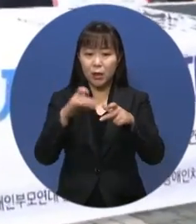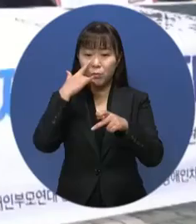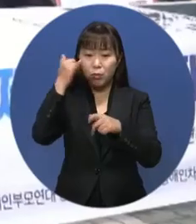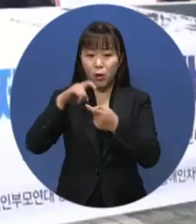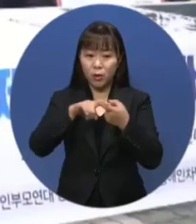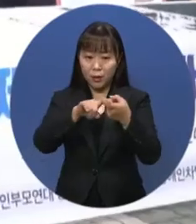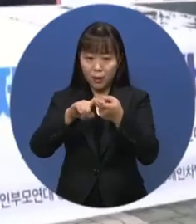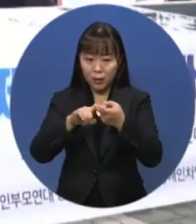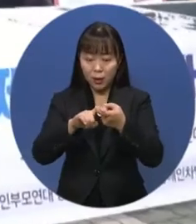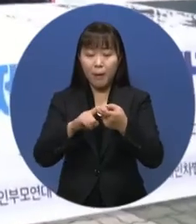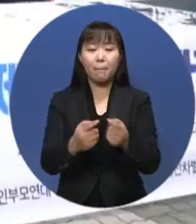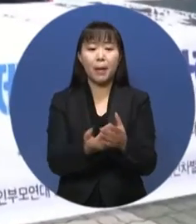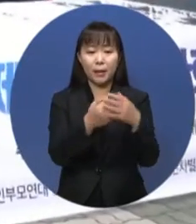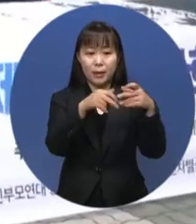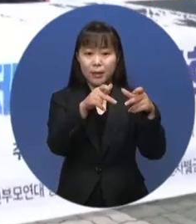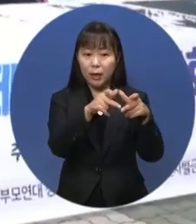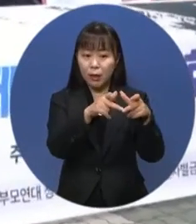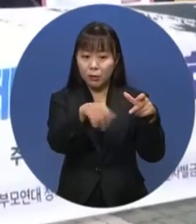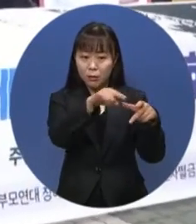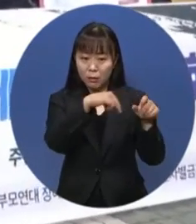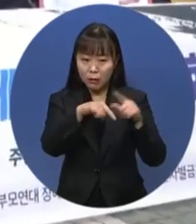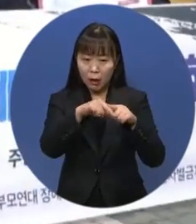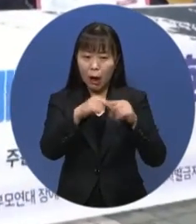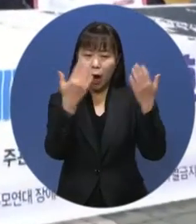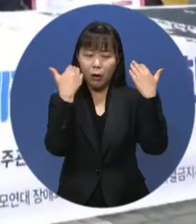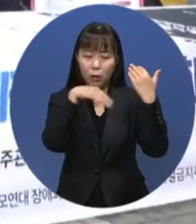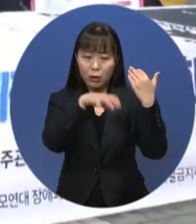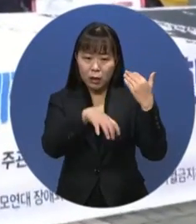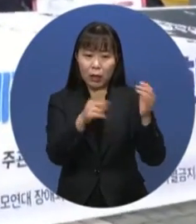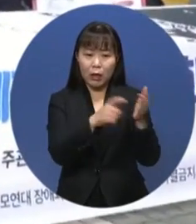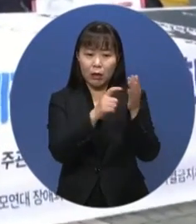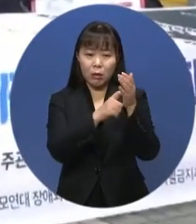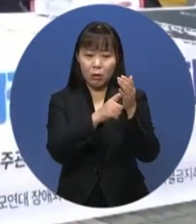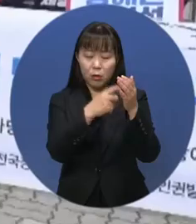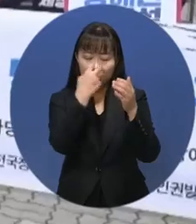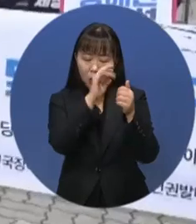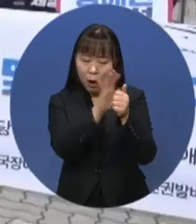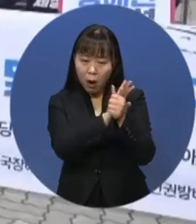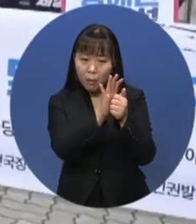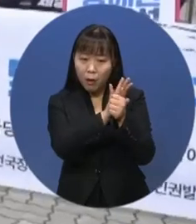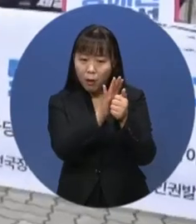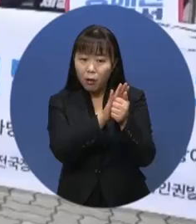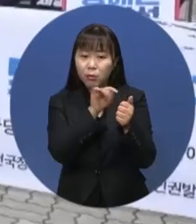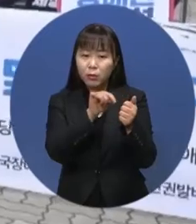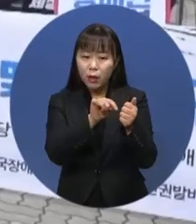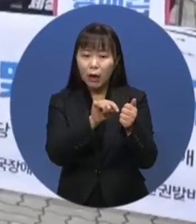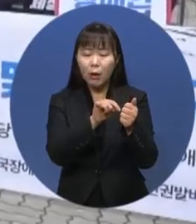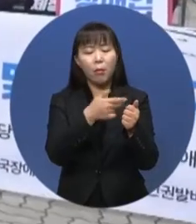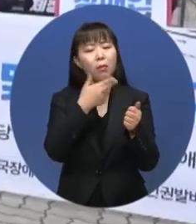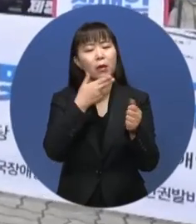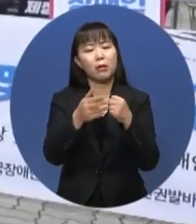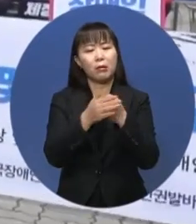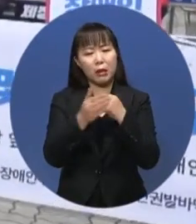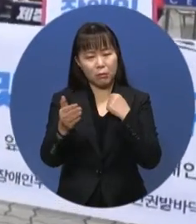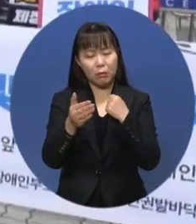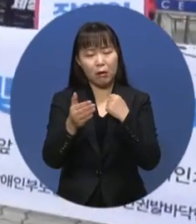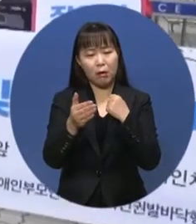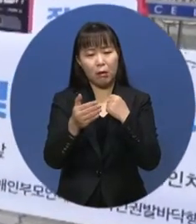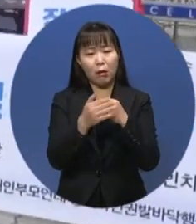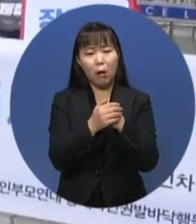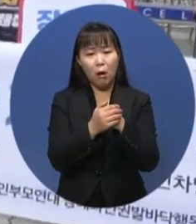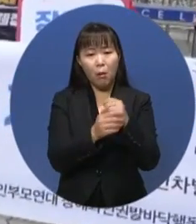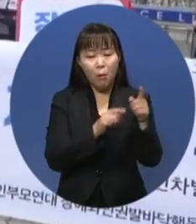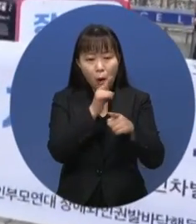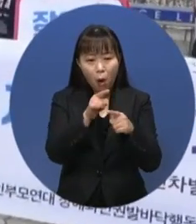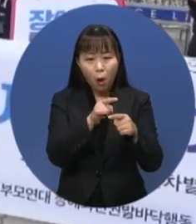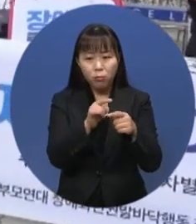전국장애인부모연대는 발달장애인들이 대부분 학교에서 긴급 돌봄 서비스를 제공하지 않아 이용 기회조차